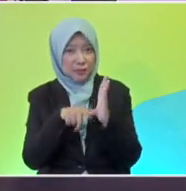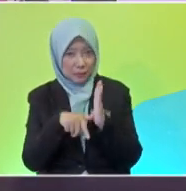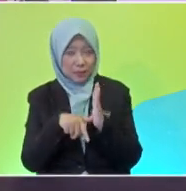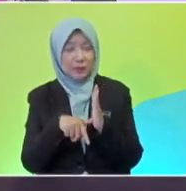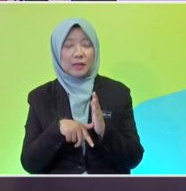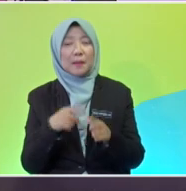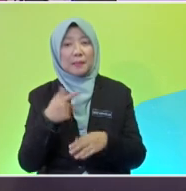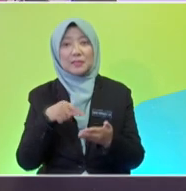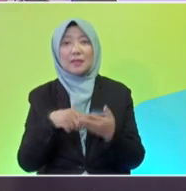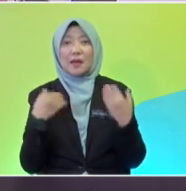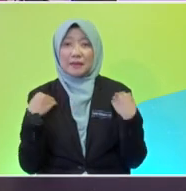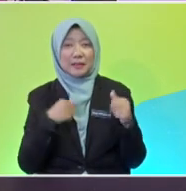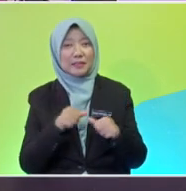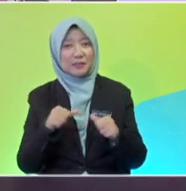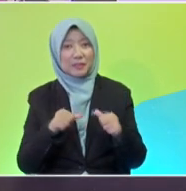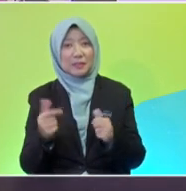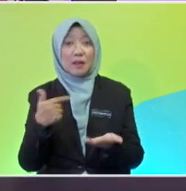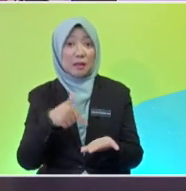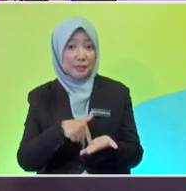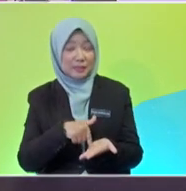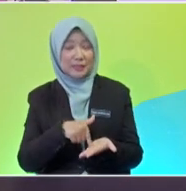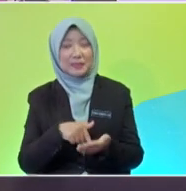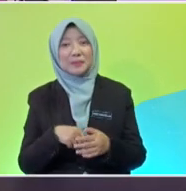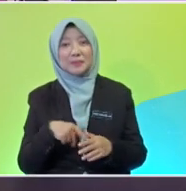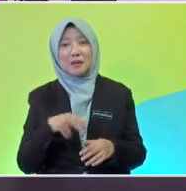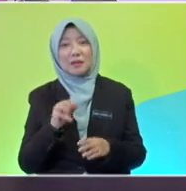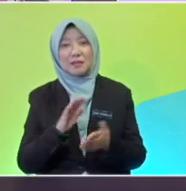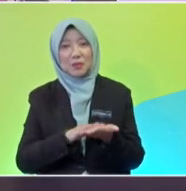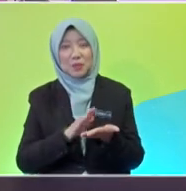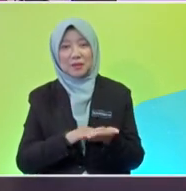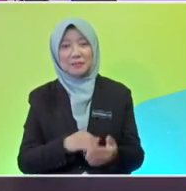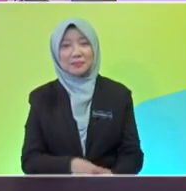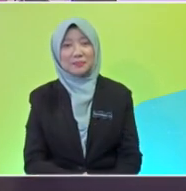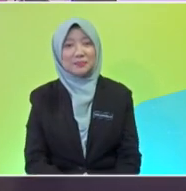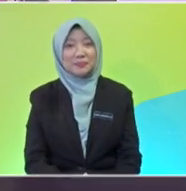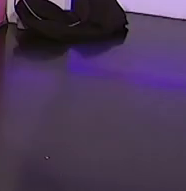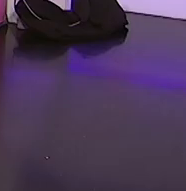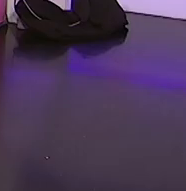lebih banyak aktivitas yang menarik hanya di Selat prasekolah di TV TVN